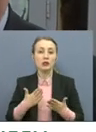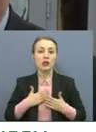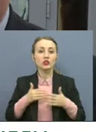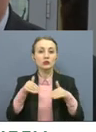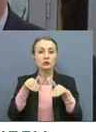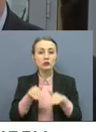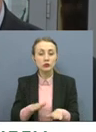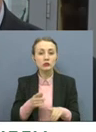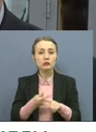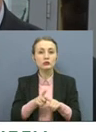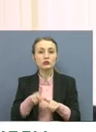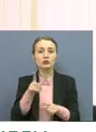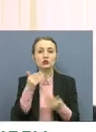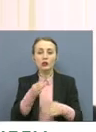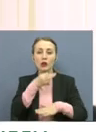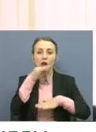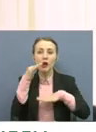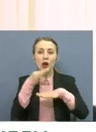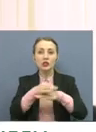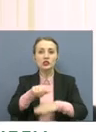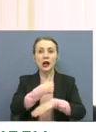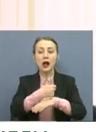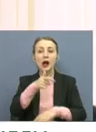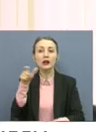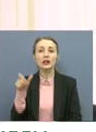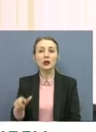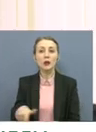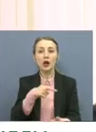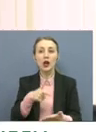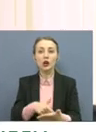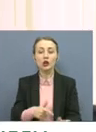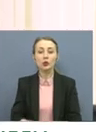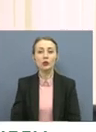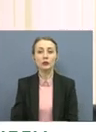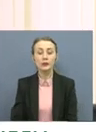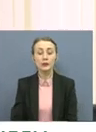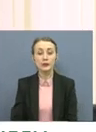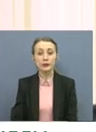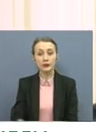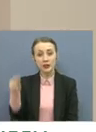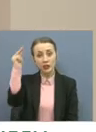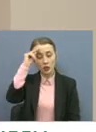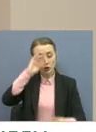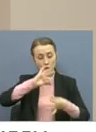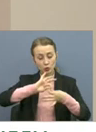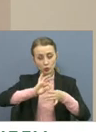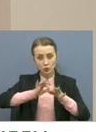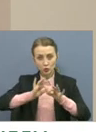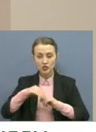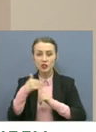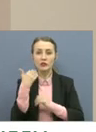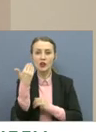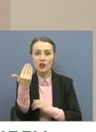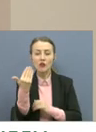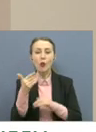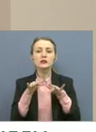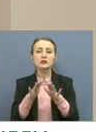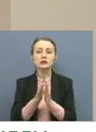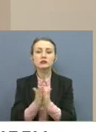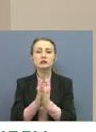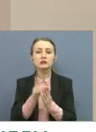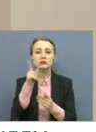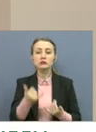қарамағындағы қызметкер. Айта кетейік, Абай Әлжанов өзі басқаратын Ерементау ауданының тумасы, алғашқы еңбек жолын көлік жүргізушісі болып бастаған ол,